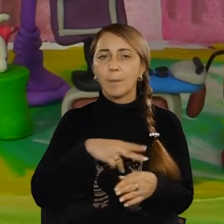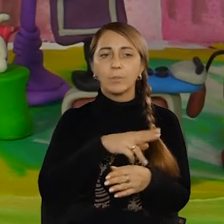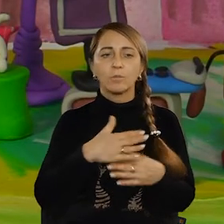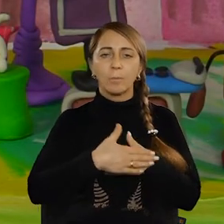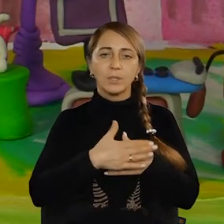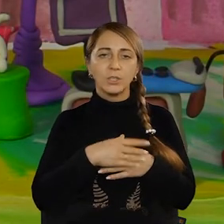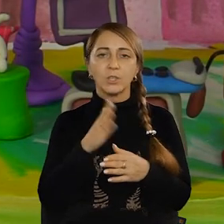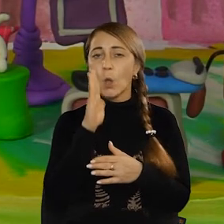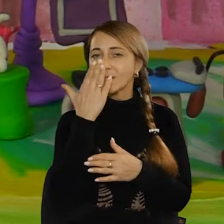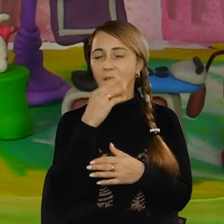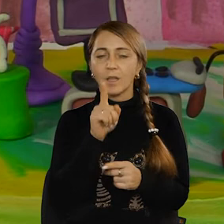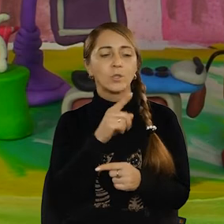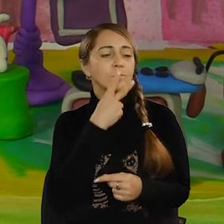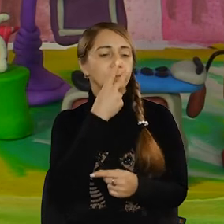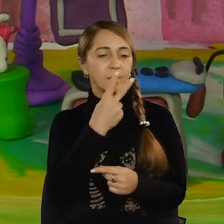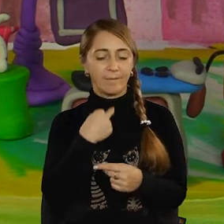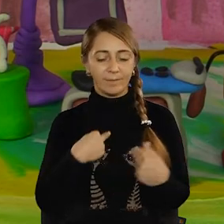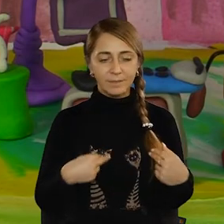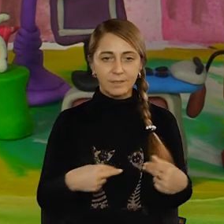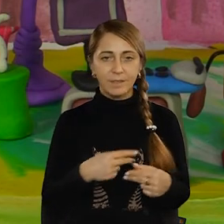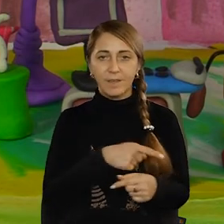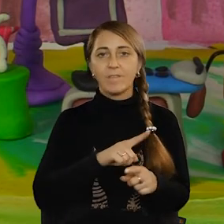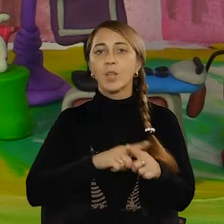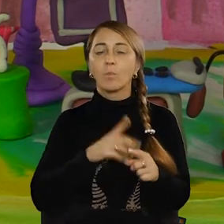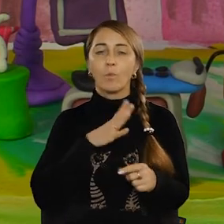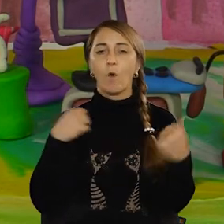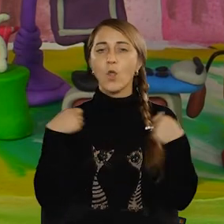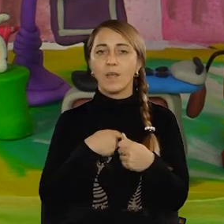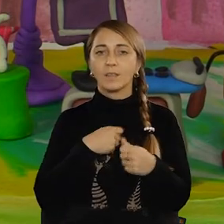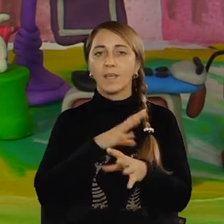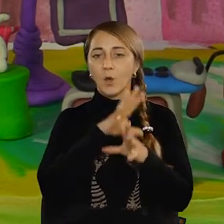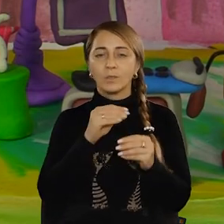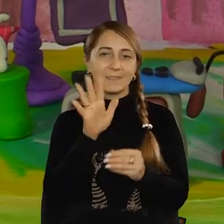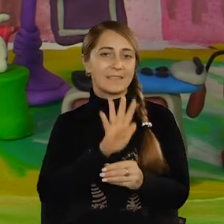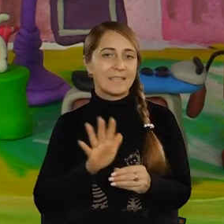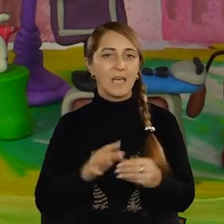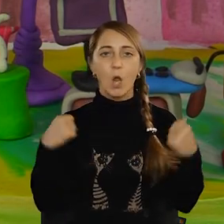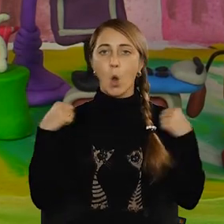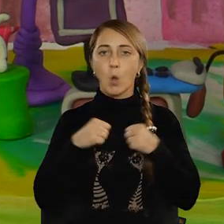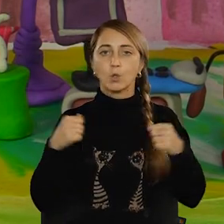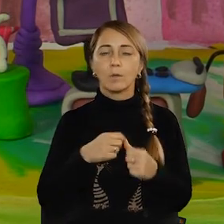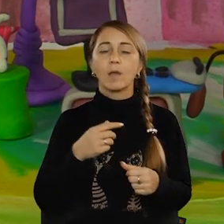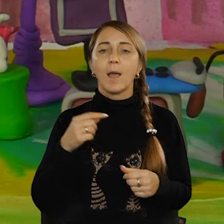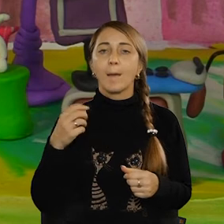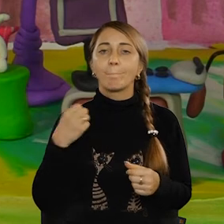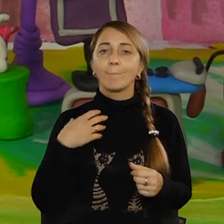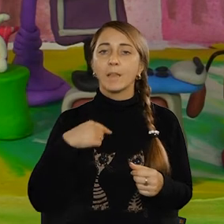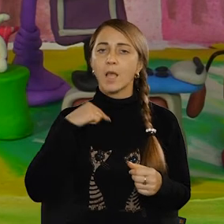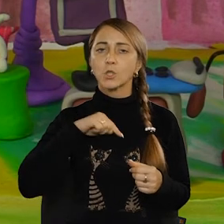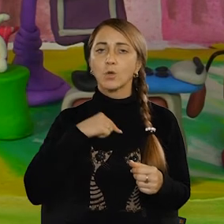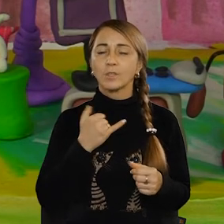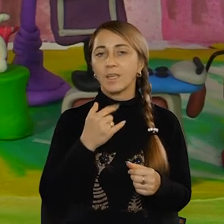ближче до дзеркала, щоб оглянути себе. Він був одягнений у сірий костюм, білу сорочку